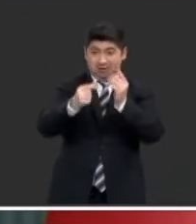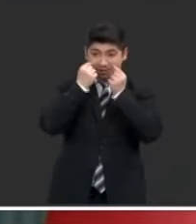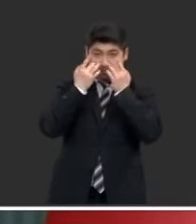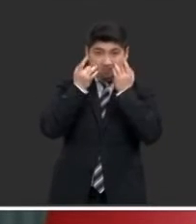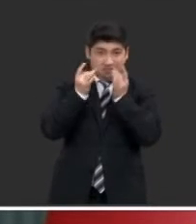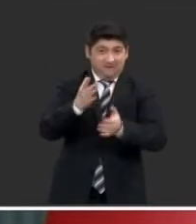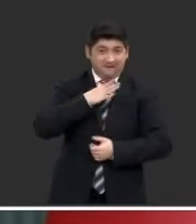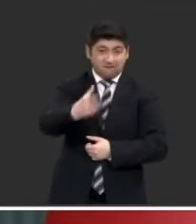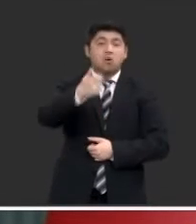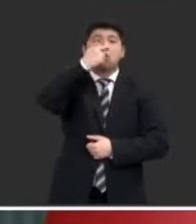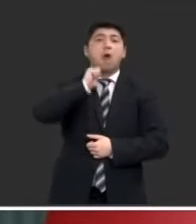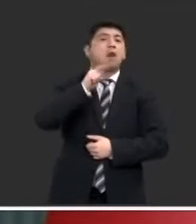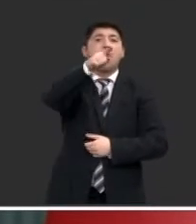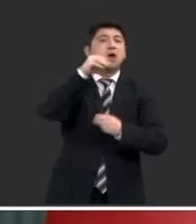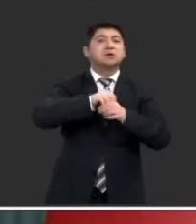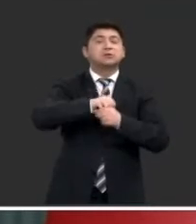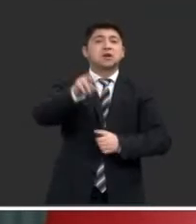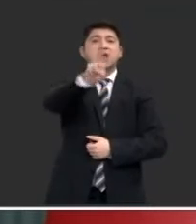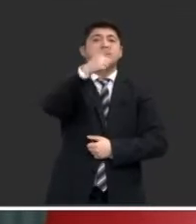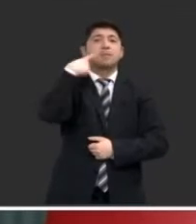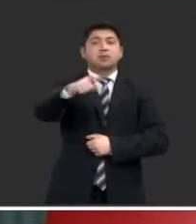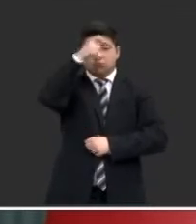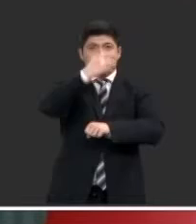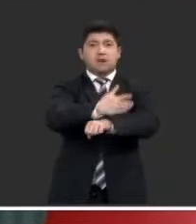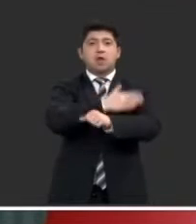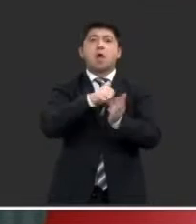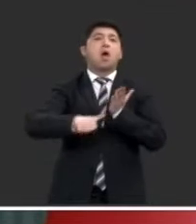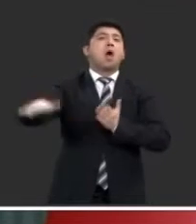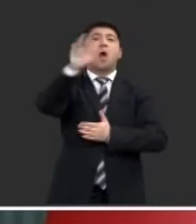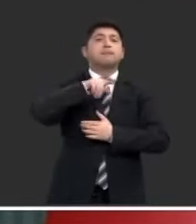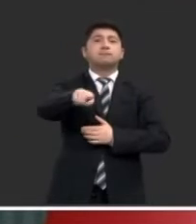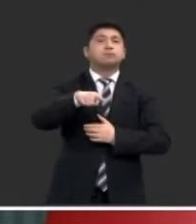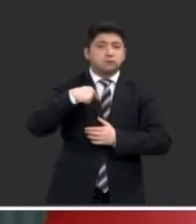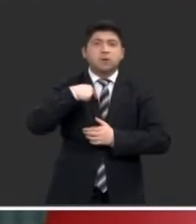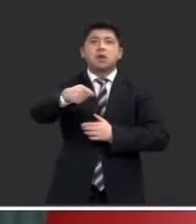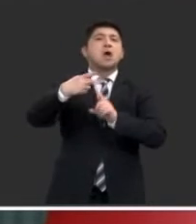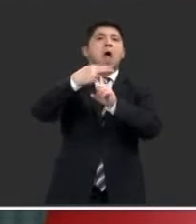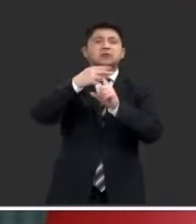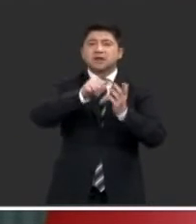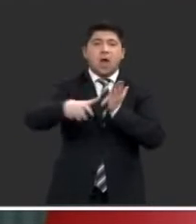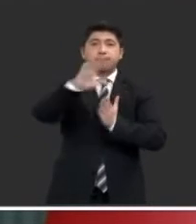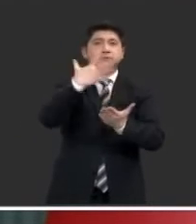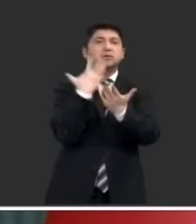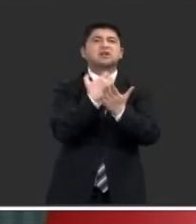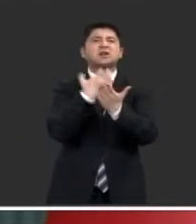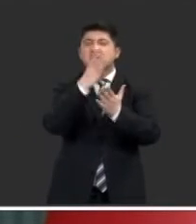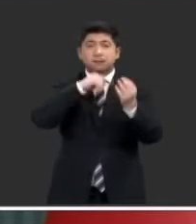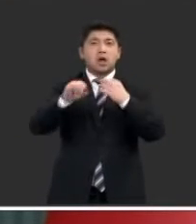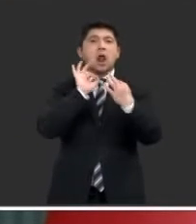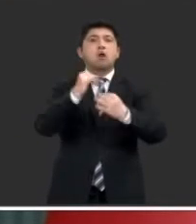itibaren Ukrayna'daki 20000 vatandaşımız a diplomatik misyonlar ımıza kayıtlı